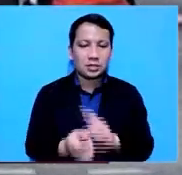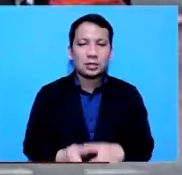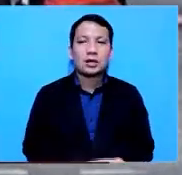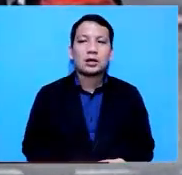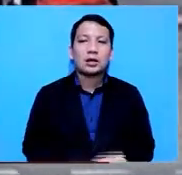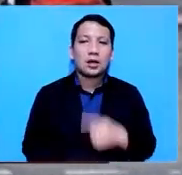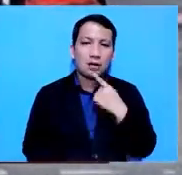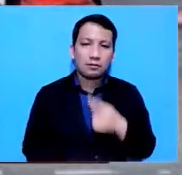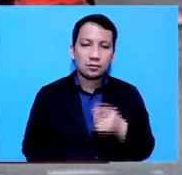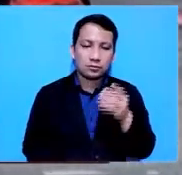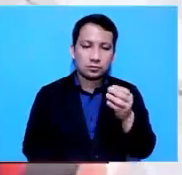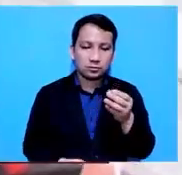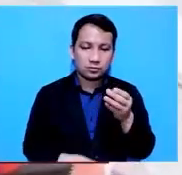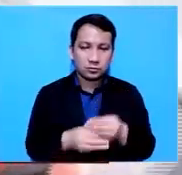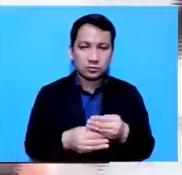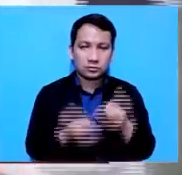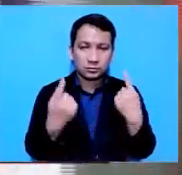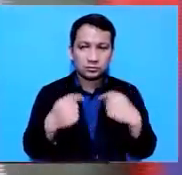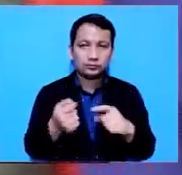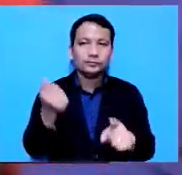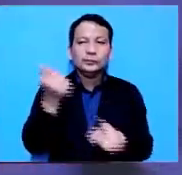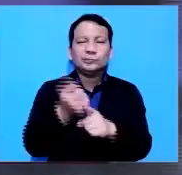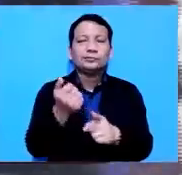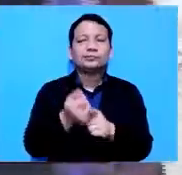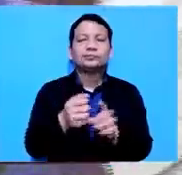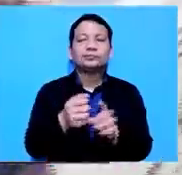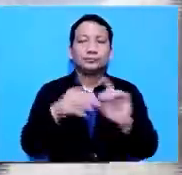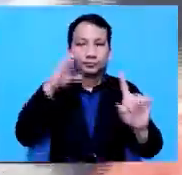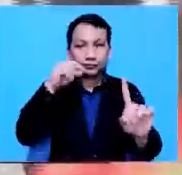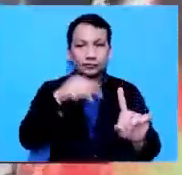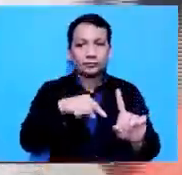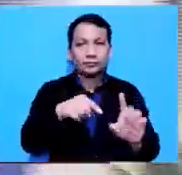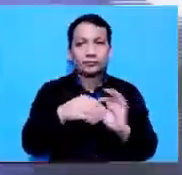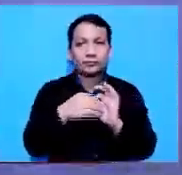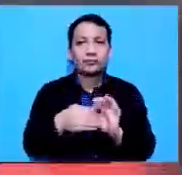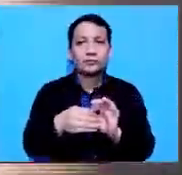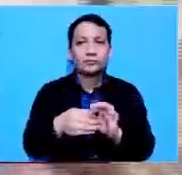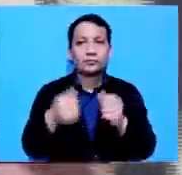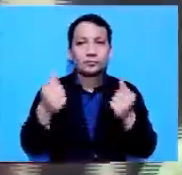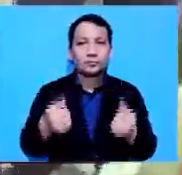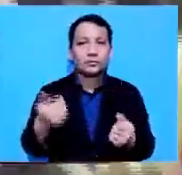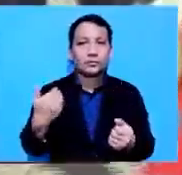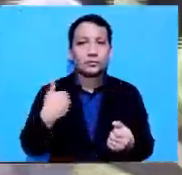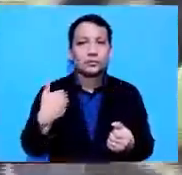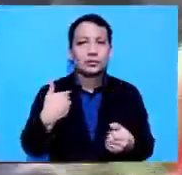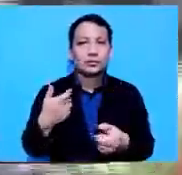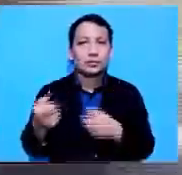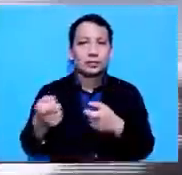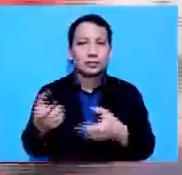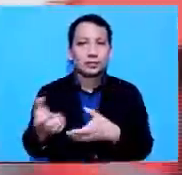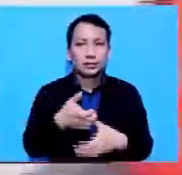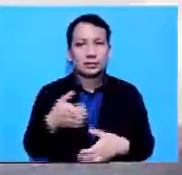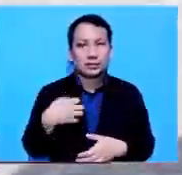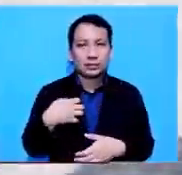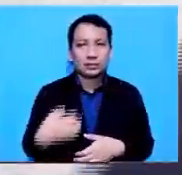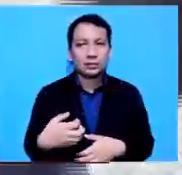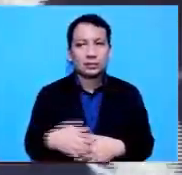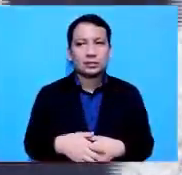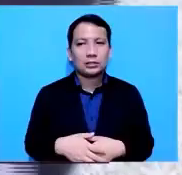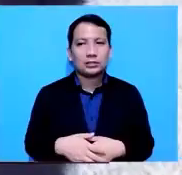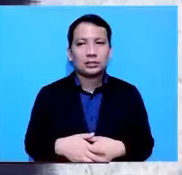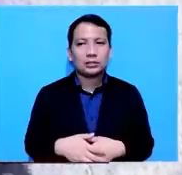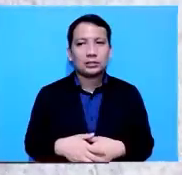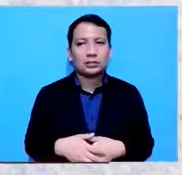punto, sinubukan pa nilang sugurin ng isang lalaki ang mga realista pero agad siyang pinigilan ng mga pulis. Sa huli, nagmatigas